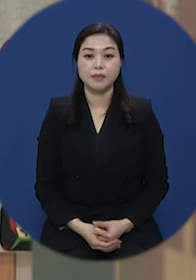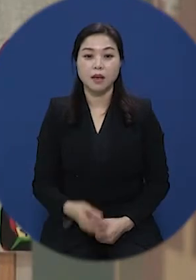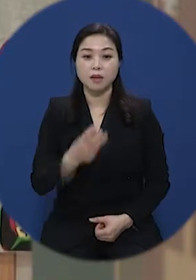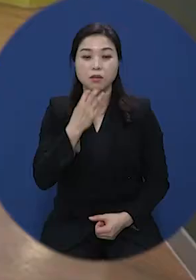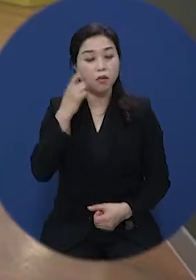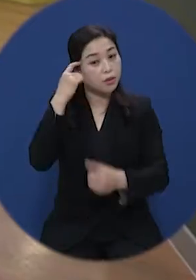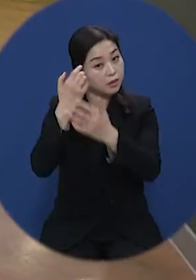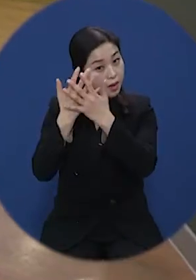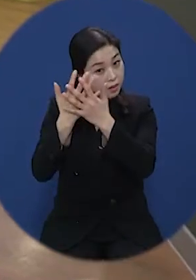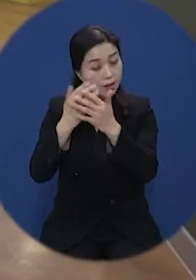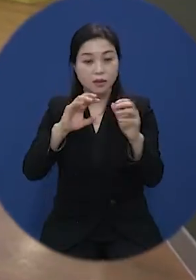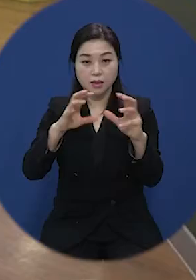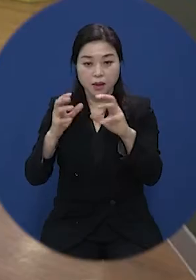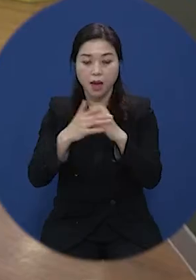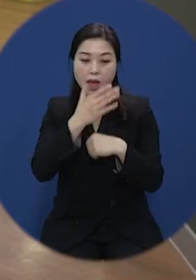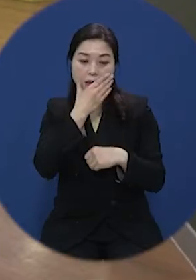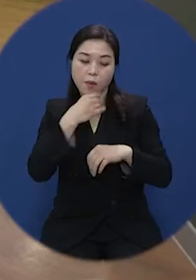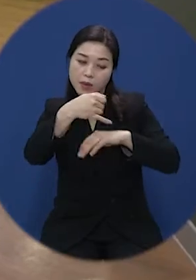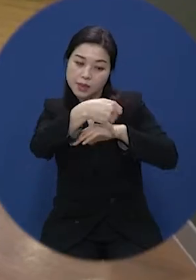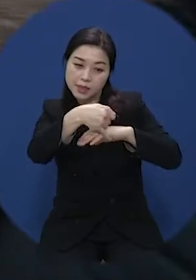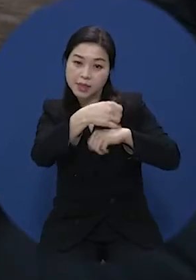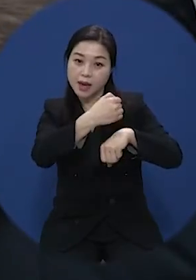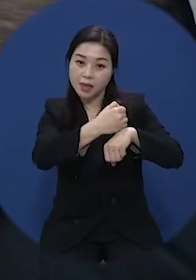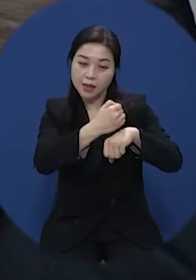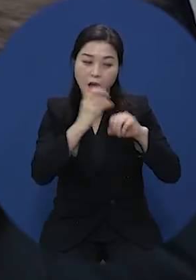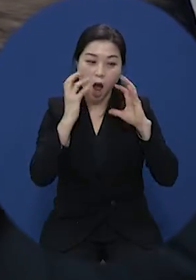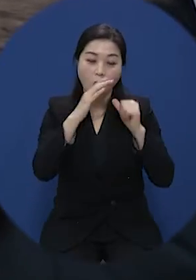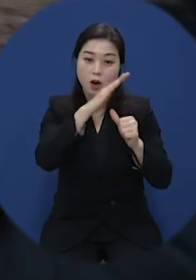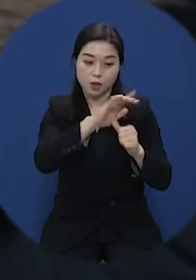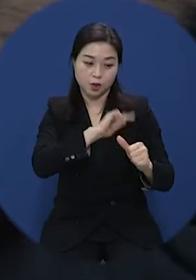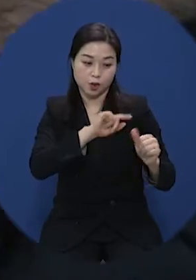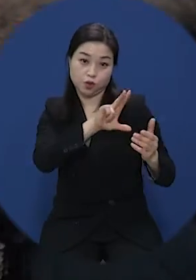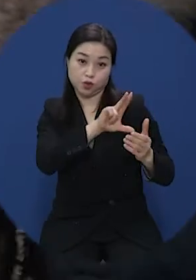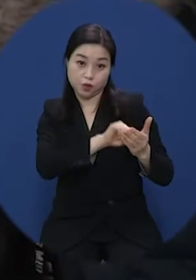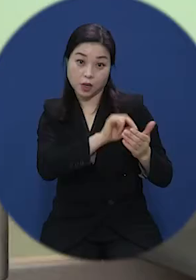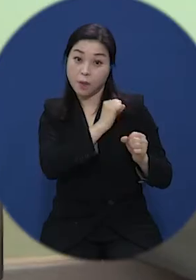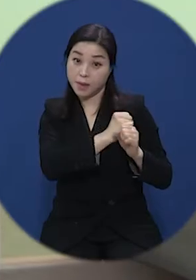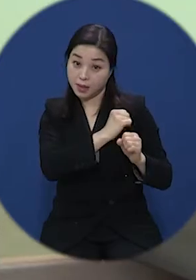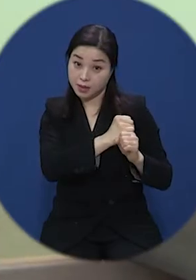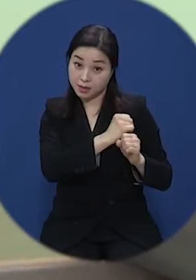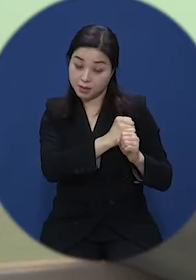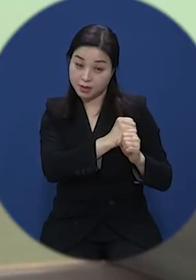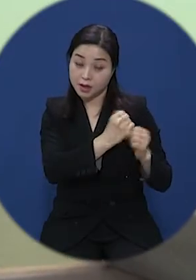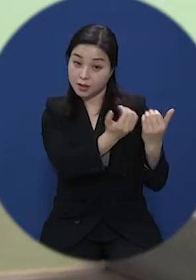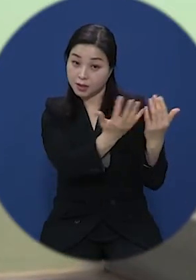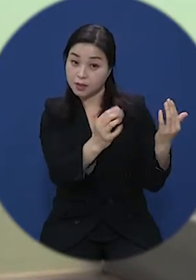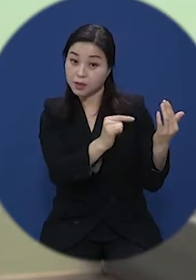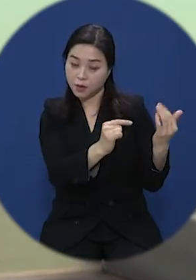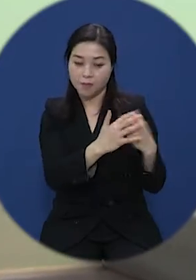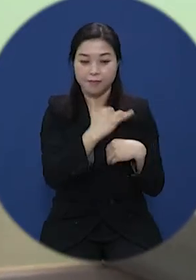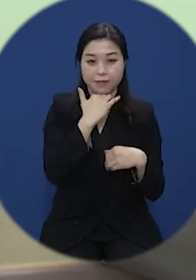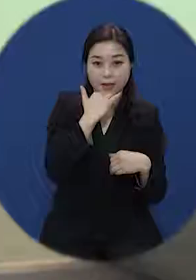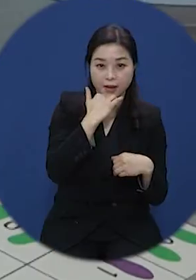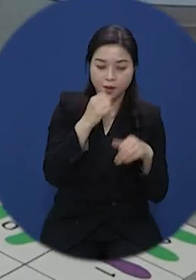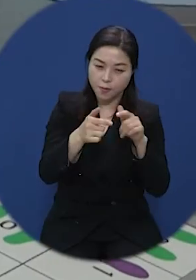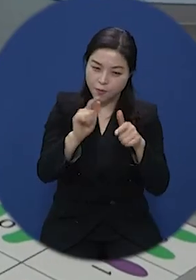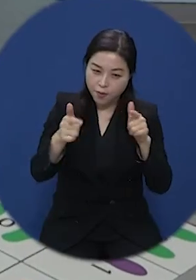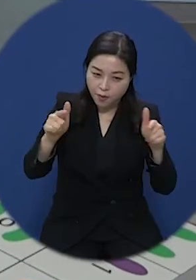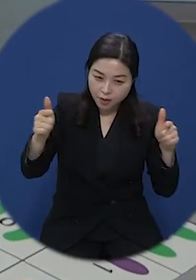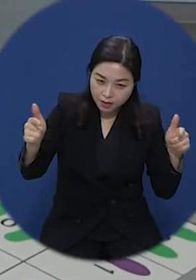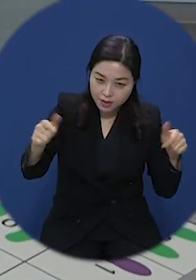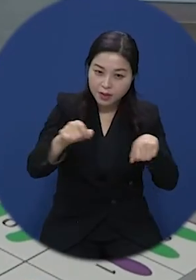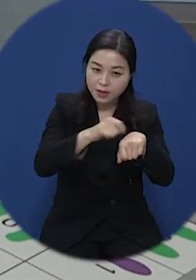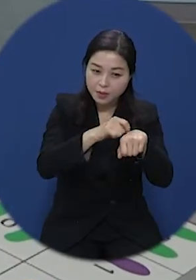서울 상상나라는 행복을 디자인하는 어린이를 주제로 특화된 체험 전시와 연령별 주제별로 특색 있게